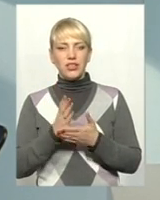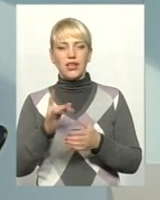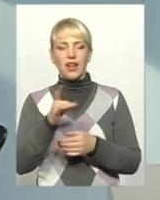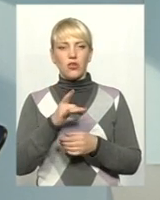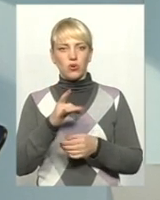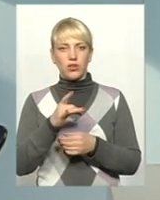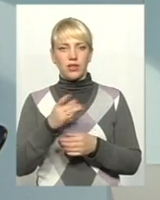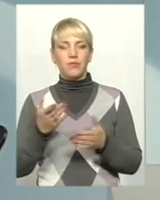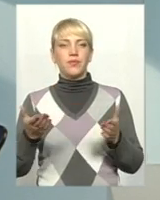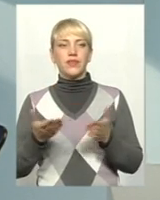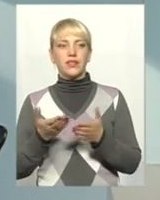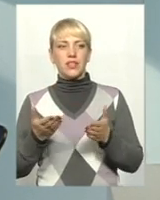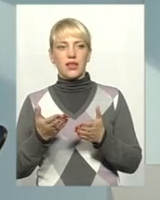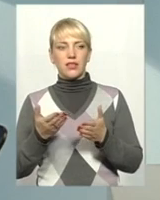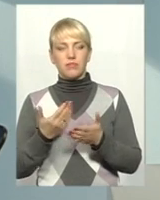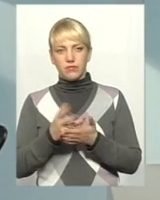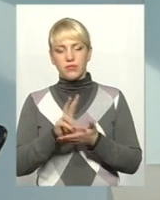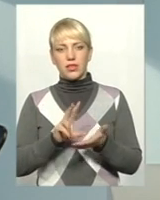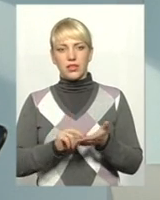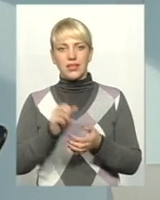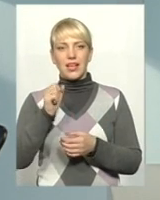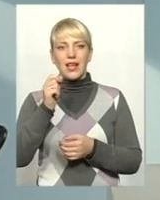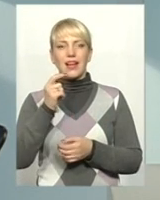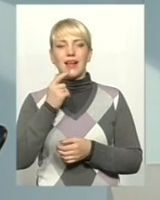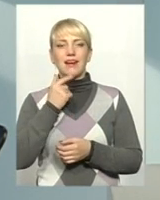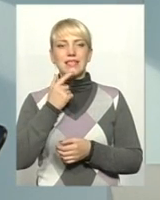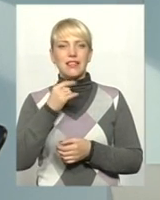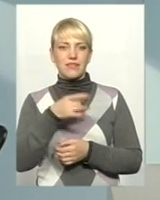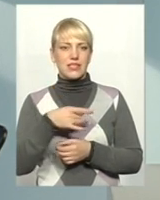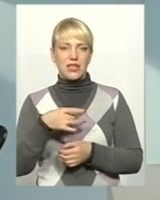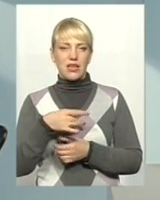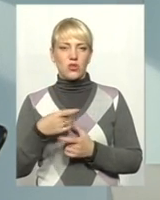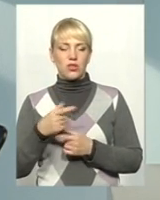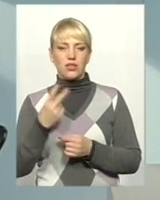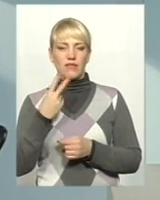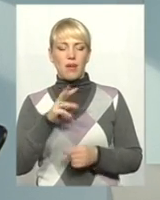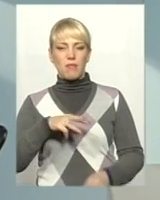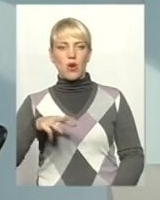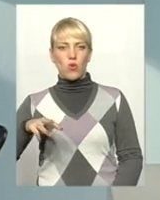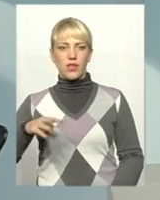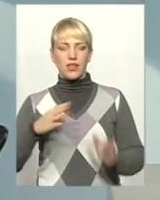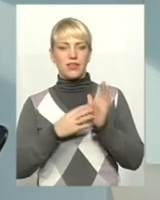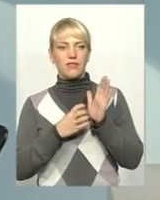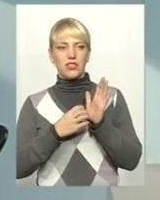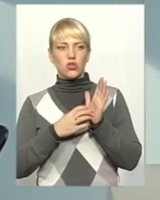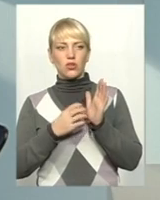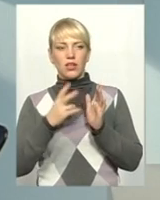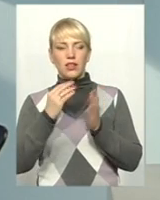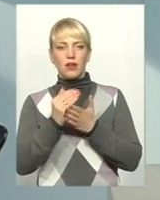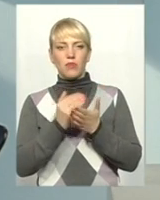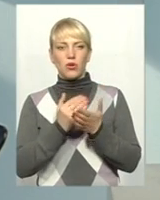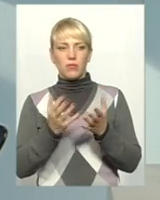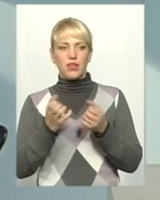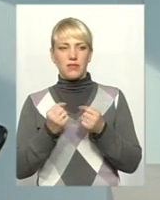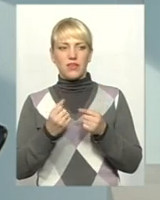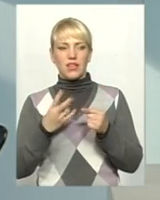таки, навіть поставлю приклад, той самий Красилівський район, десь 2 мільйона 900 прийняв програму саме на